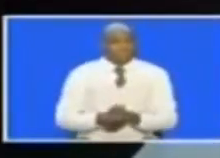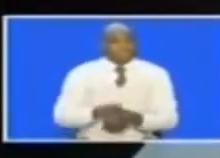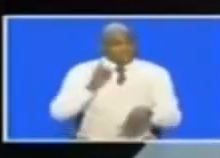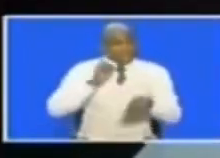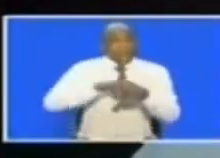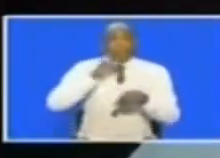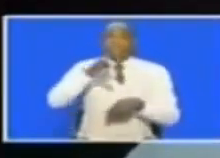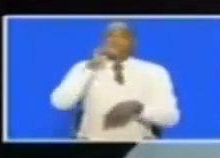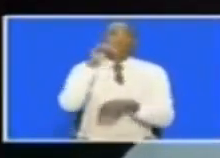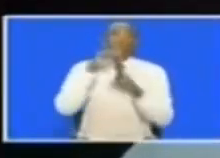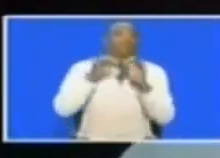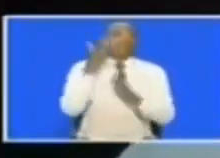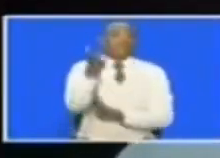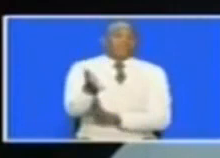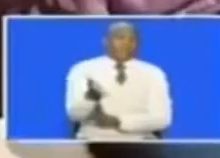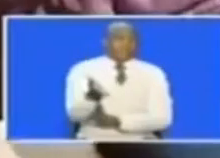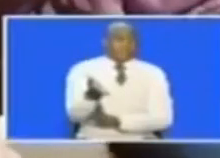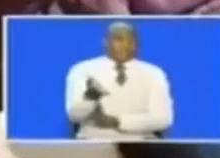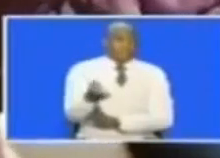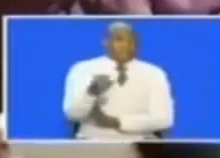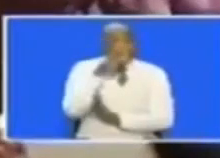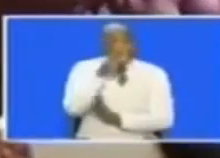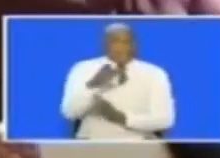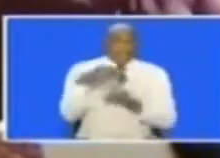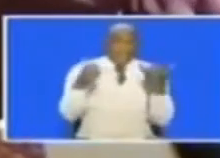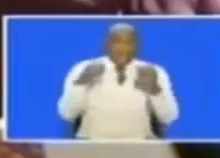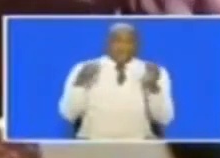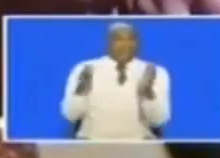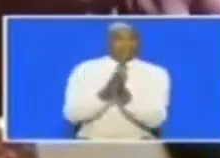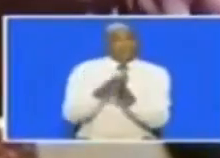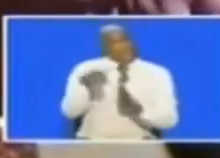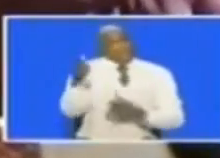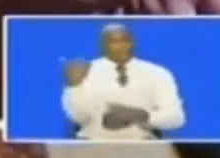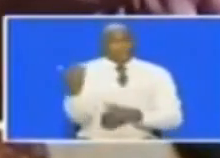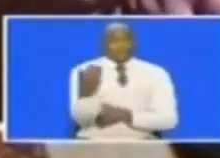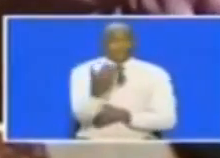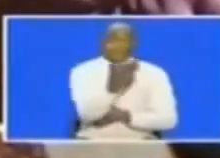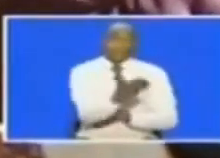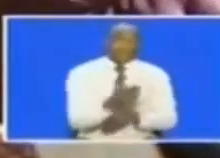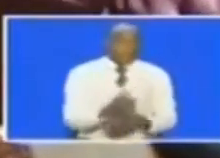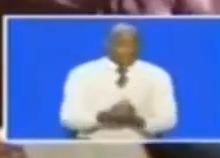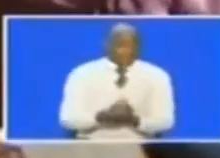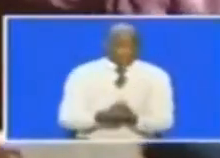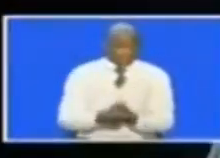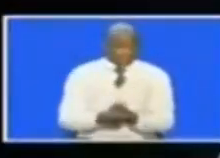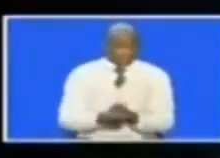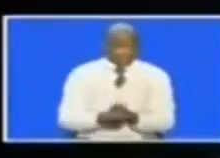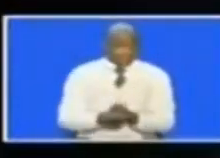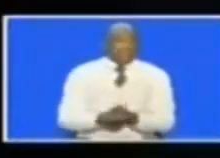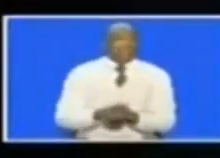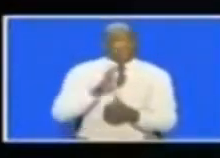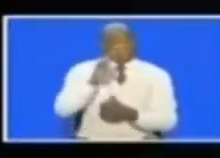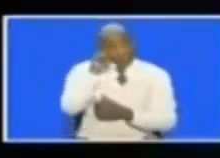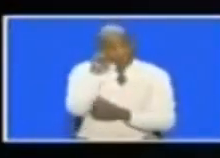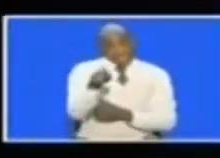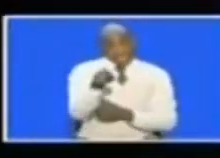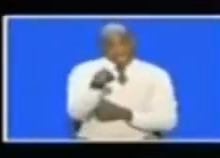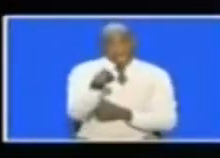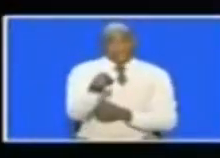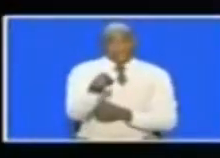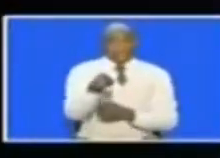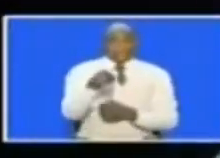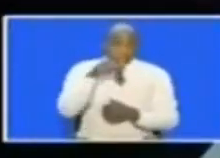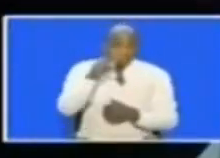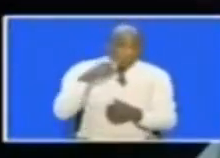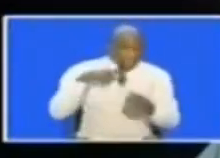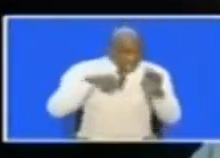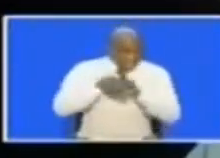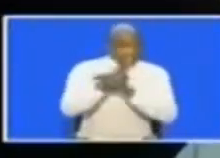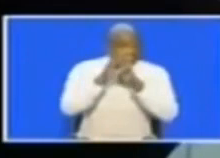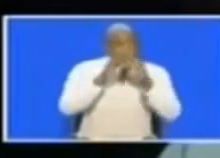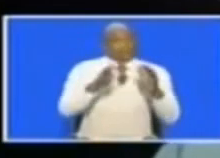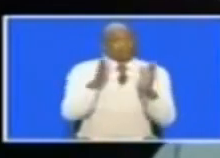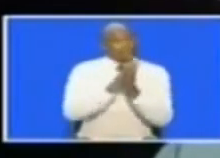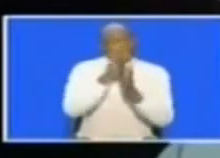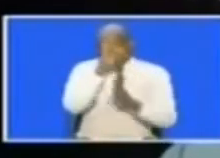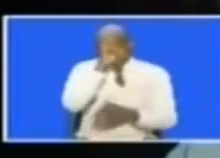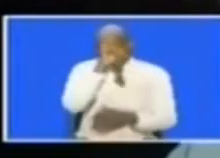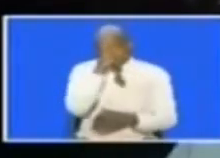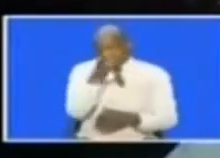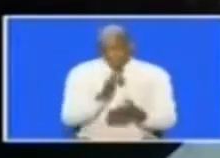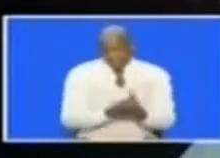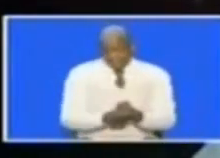alimkuta huko nje, alikuwa anacheza na watoto wana na macho yangu. Sababu nilikuwa ndani, tumeingia ndani na